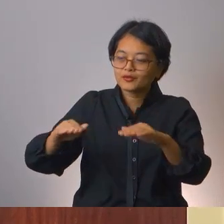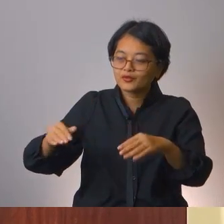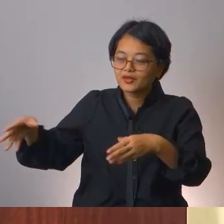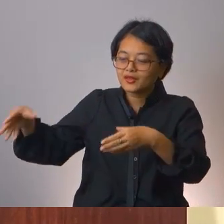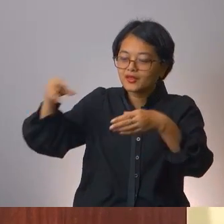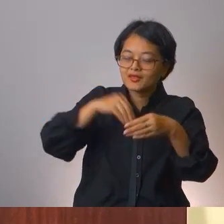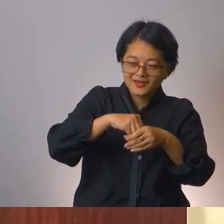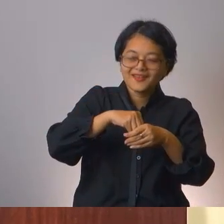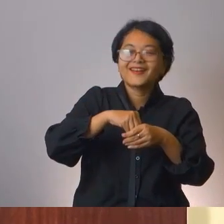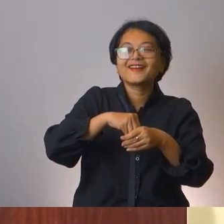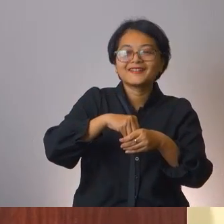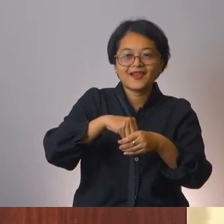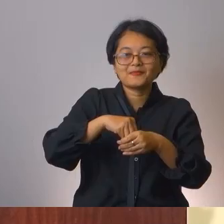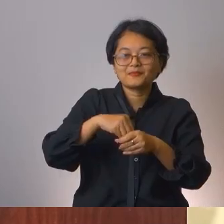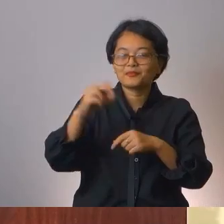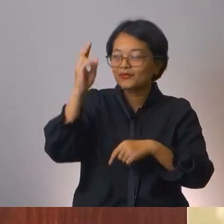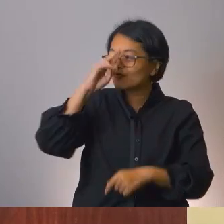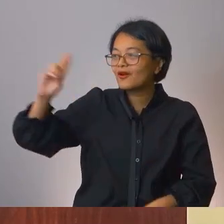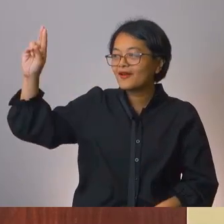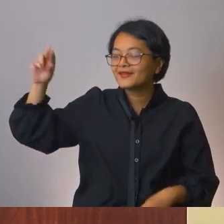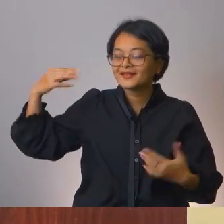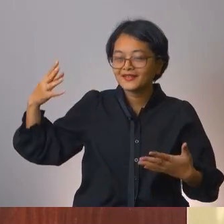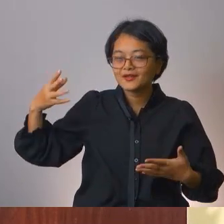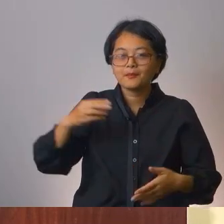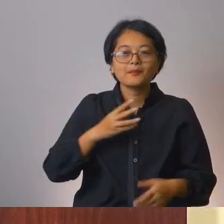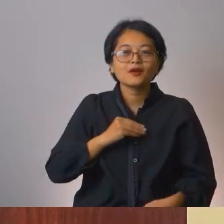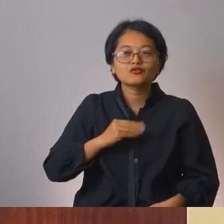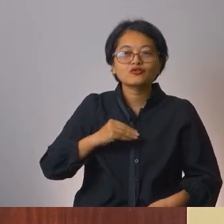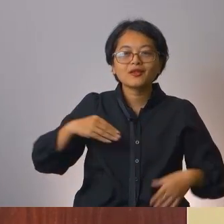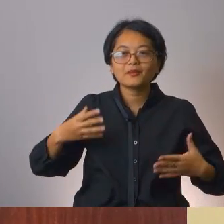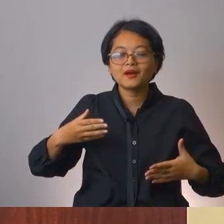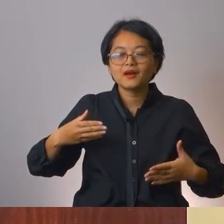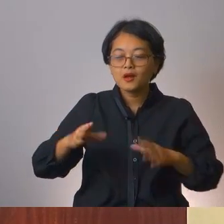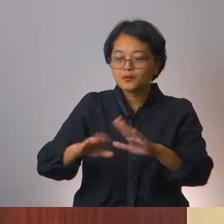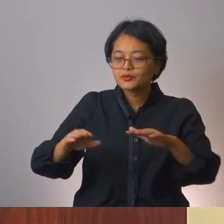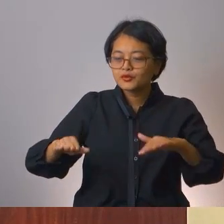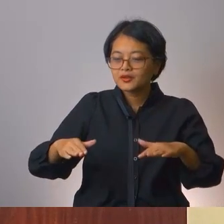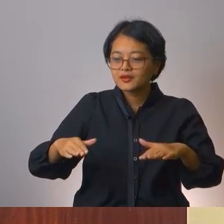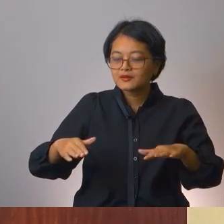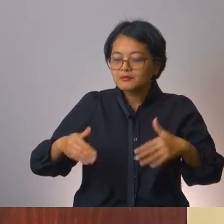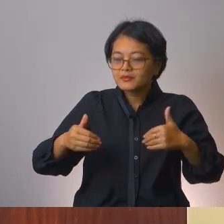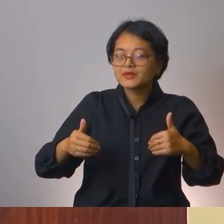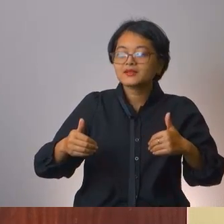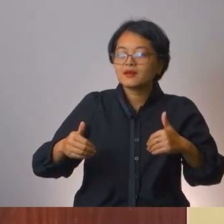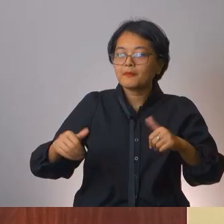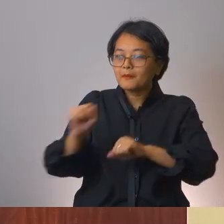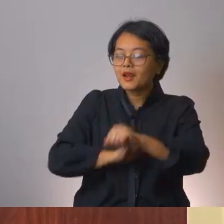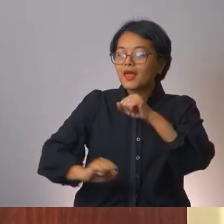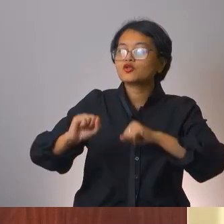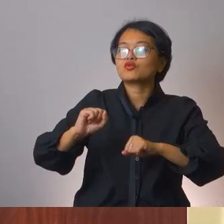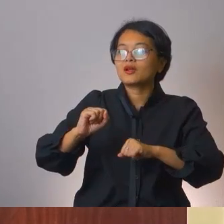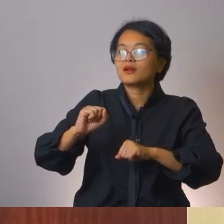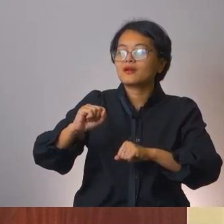tinggal dalam Tuhan berarti melakukan perintah-perintah Tuhan. Dan salah satu perintah yang sangat besar bagi kita di hari